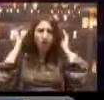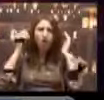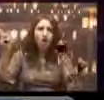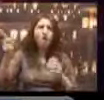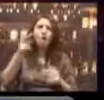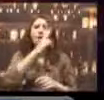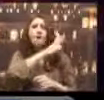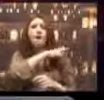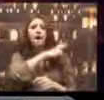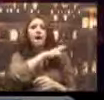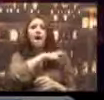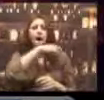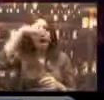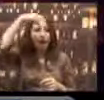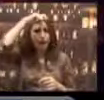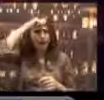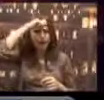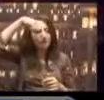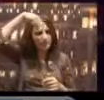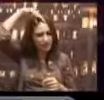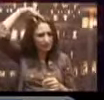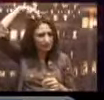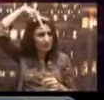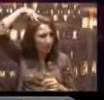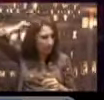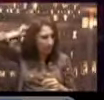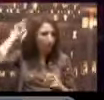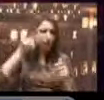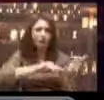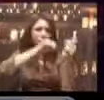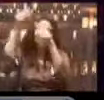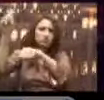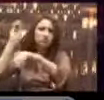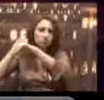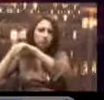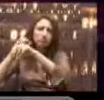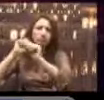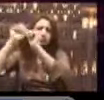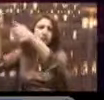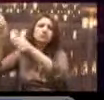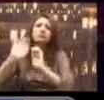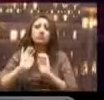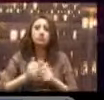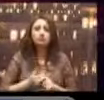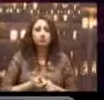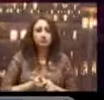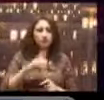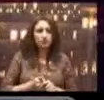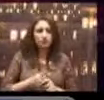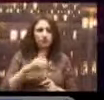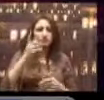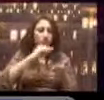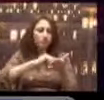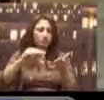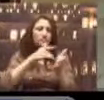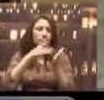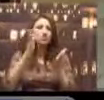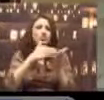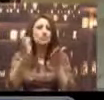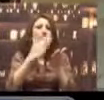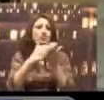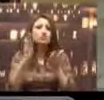الدوله ولا راح، انا مش عارف يعني، هو اساله بس. يعني حصل كواليس كتير قوي في الحته دي، وفي مشاهد كان لازم تتشال، وفي مشاهد اتشالت بالفعل